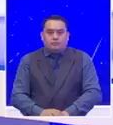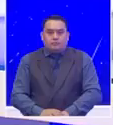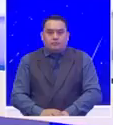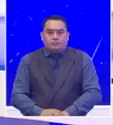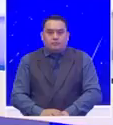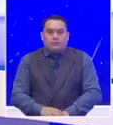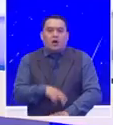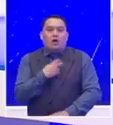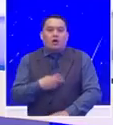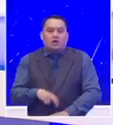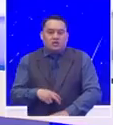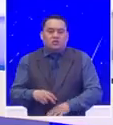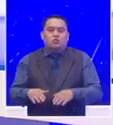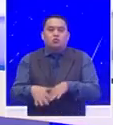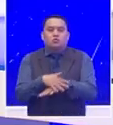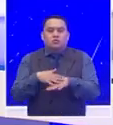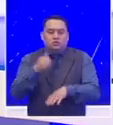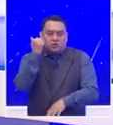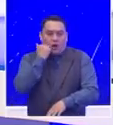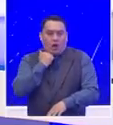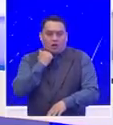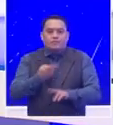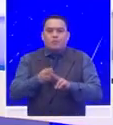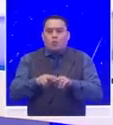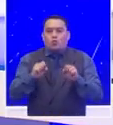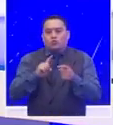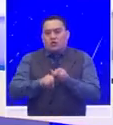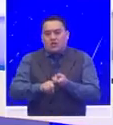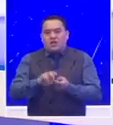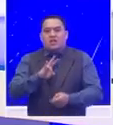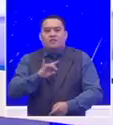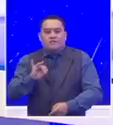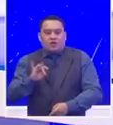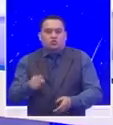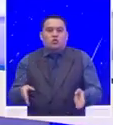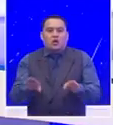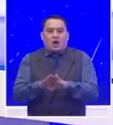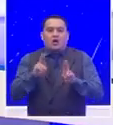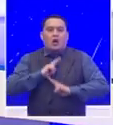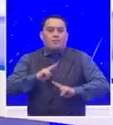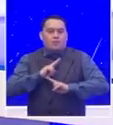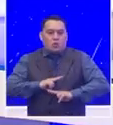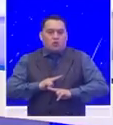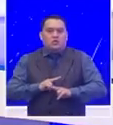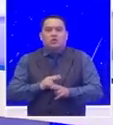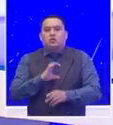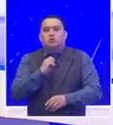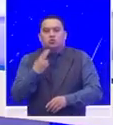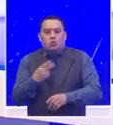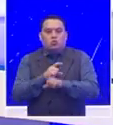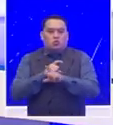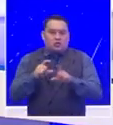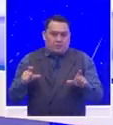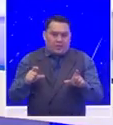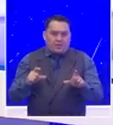В зоне риска пожилые люди. Из-за опасности подхватить вирусную инфекцию в закрытый режим работы перешел целый ряд социальных